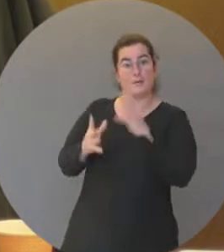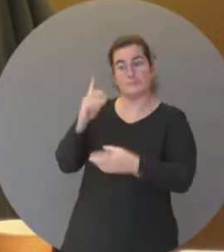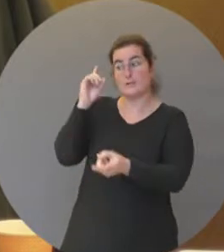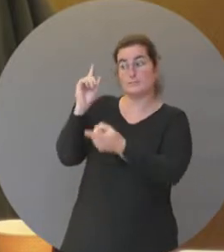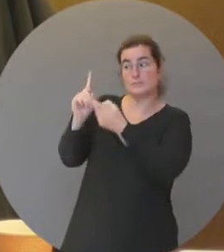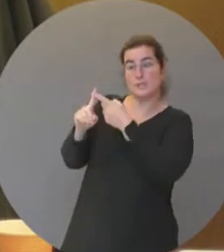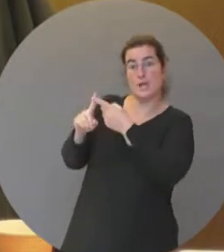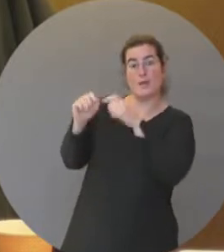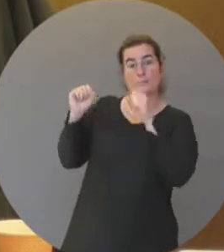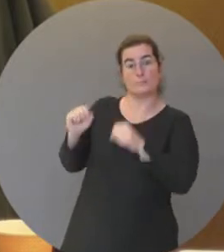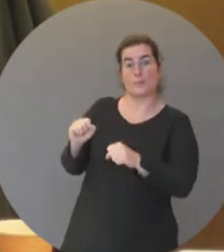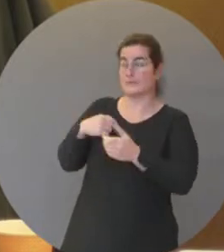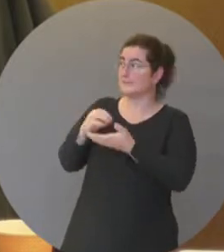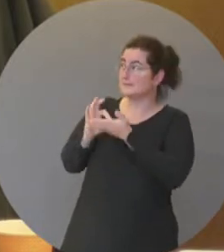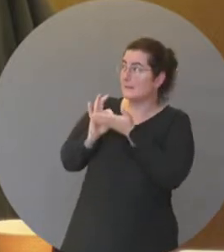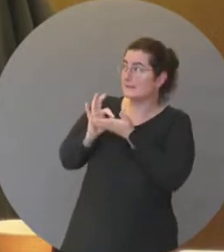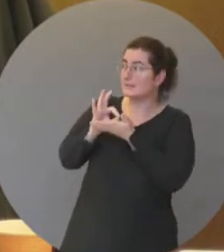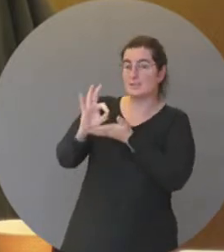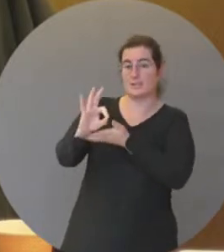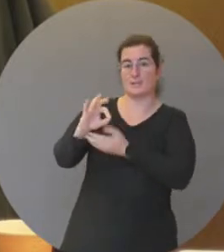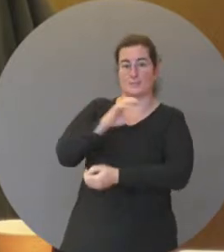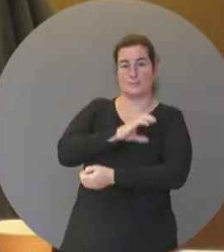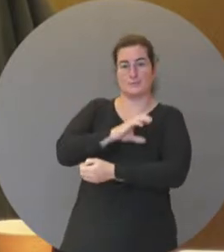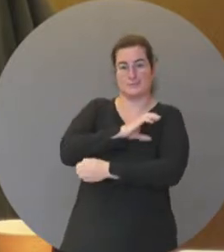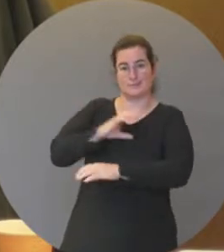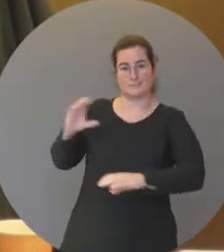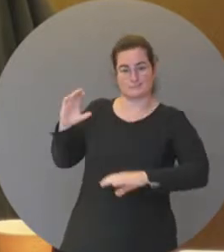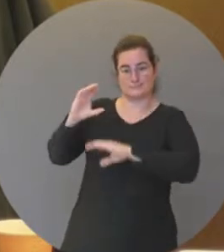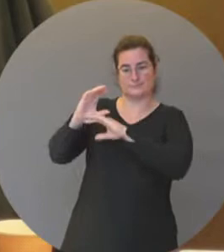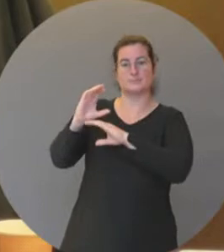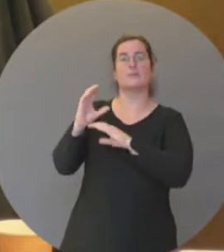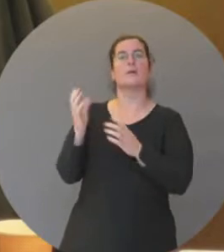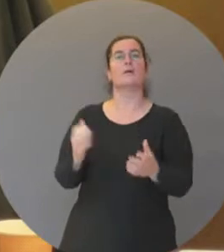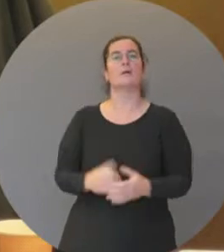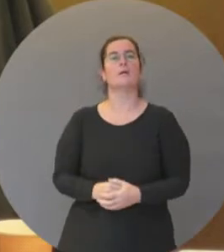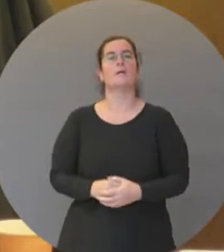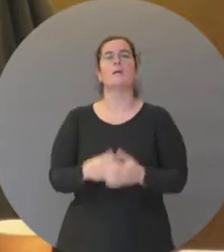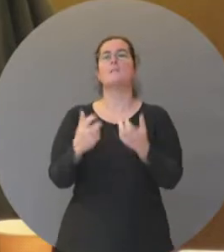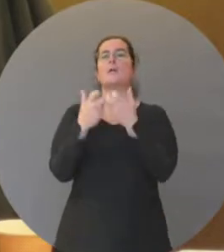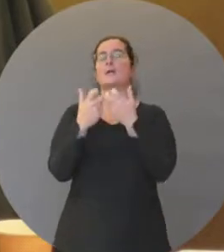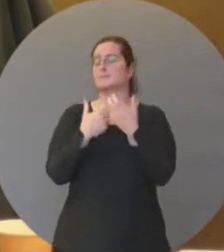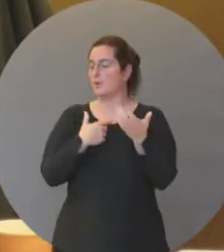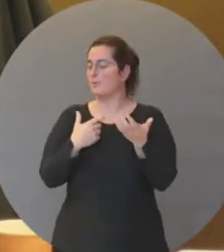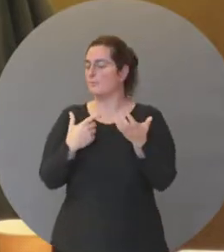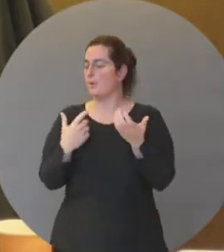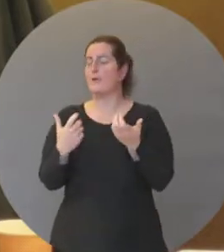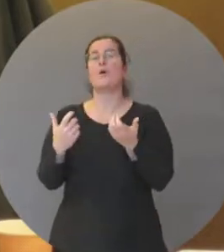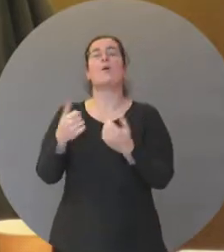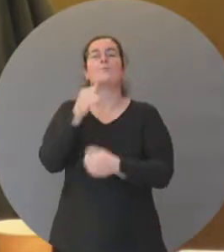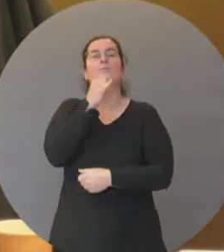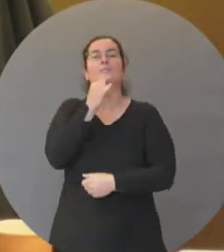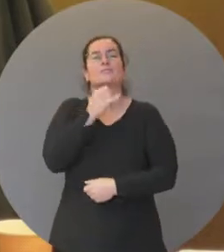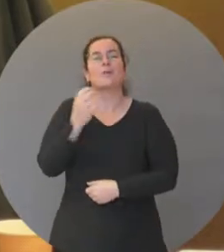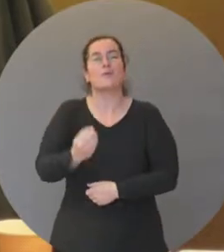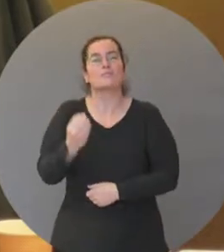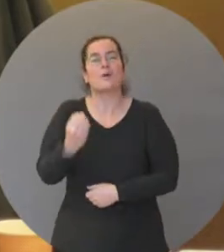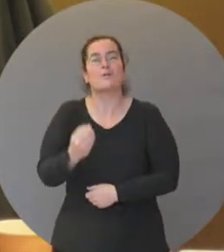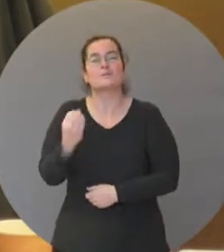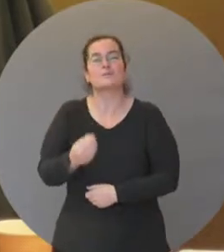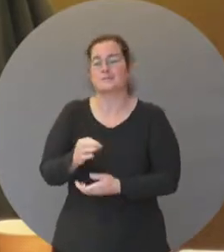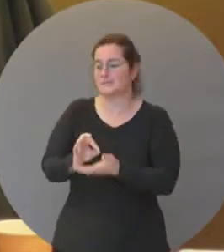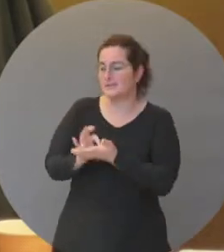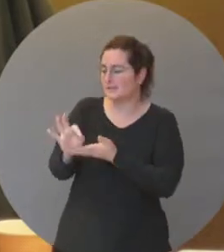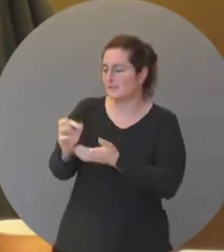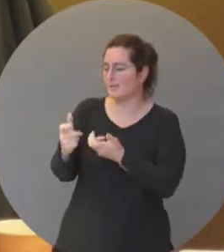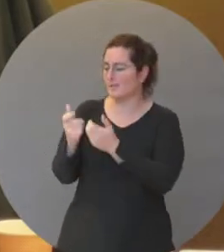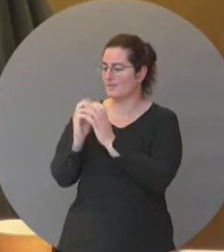un rôle stratège pour structurer des filières par exemple je pense à la politique de la petite enfance il y a des il y a des crèches municipales